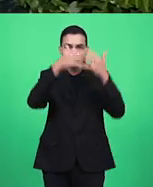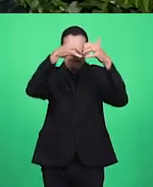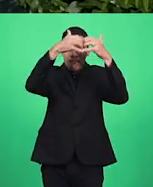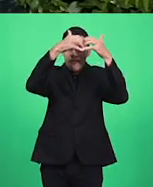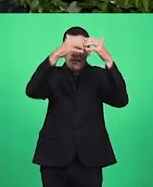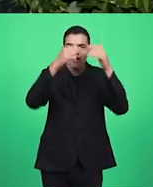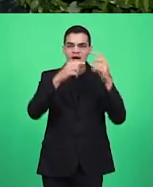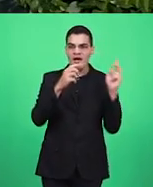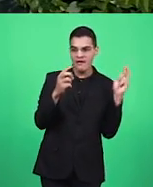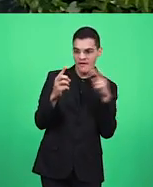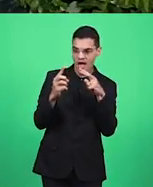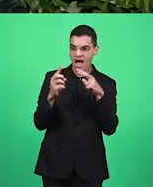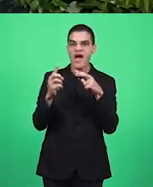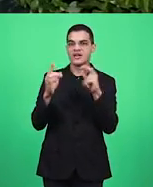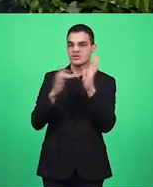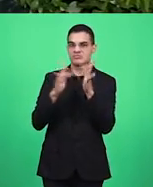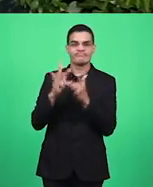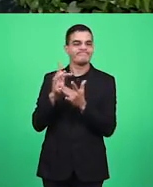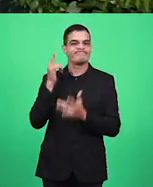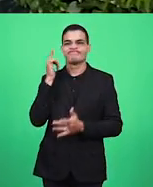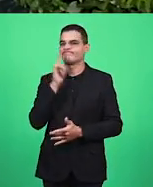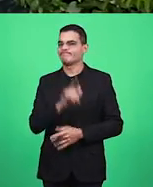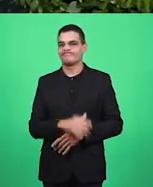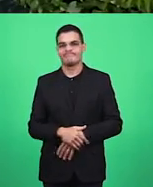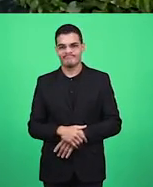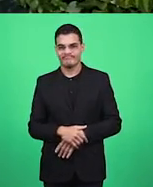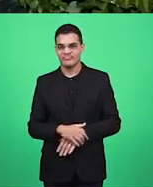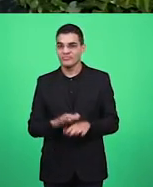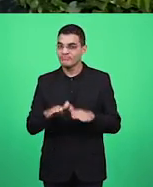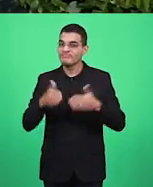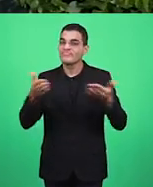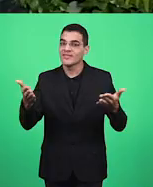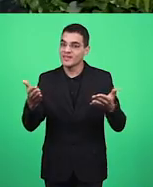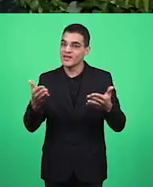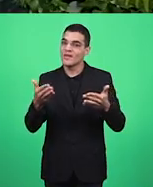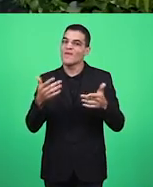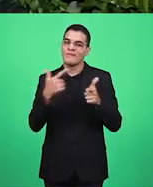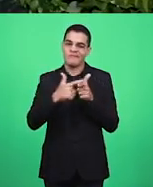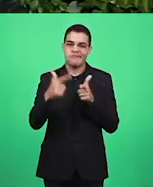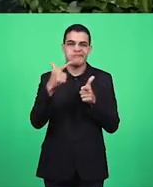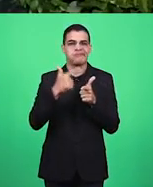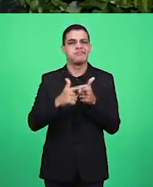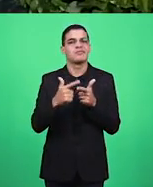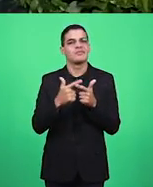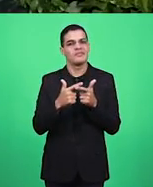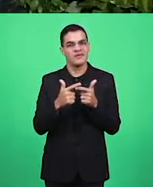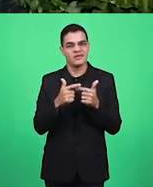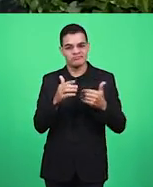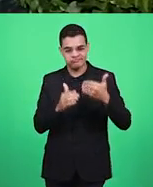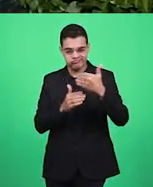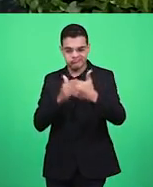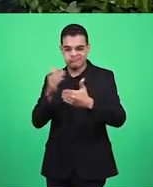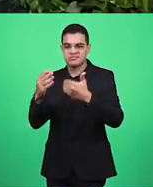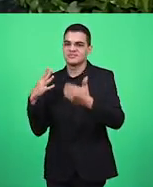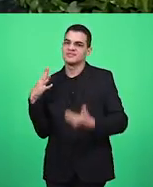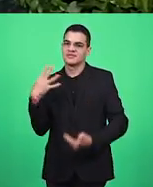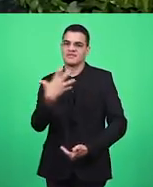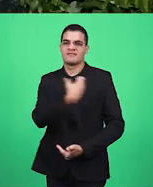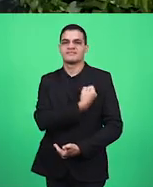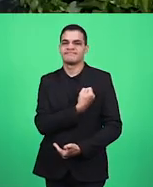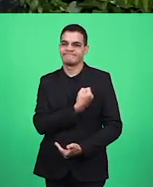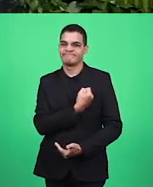было невозможно, да, увидеть Иисуса воскресшего. Это самая большая проблема в